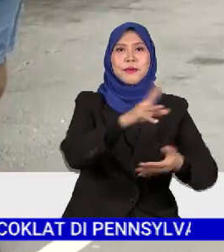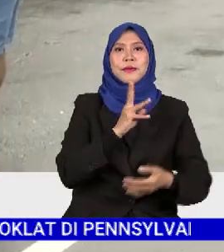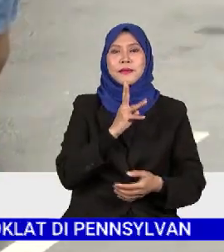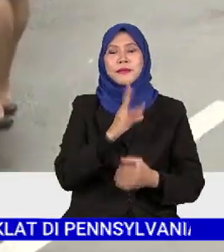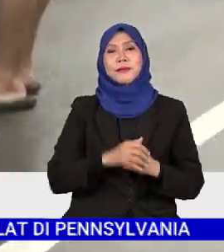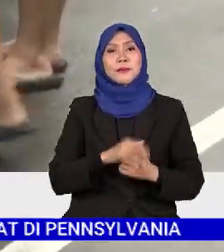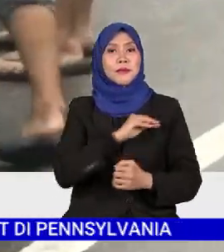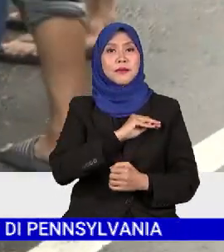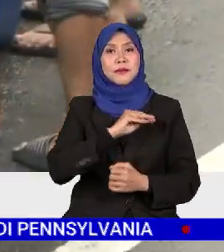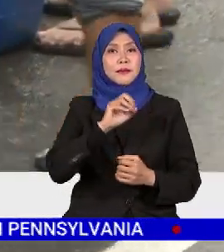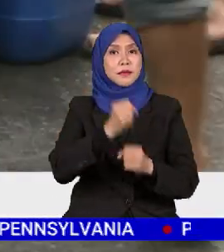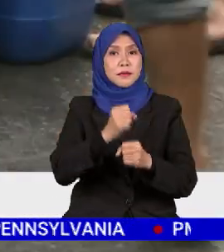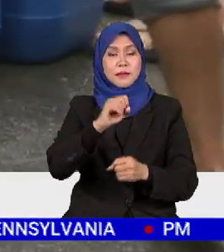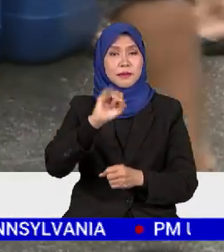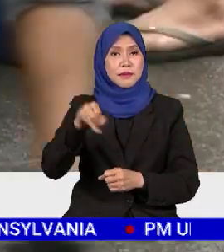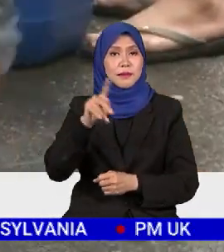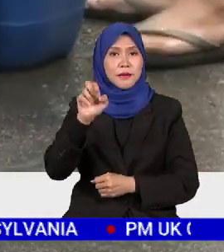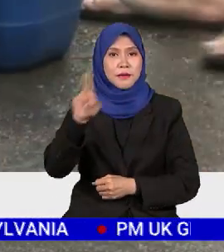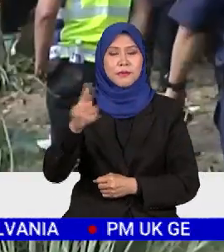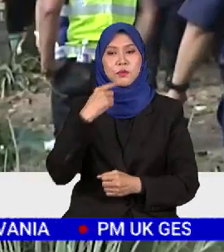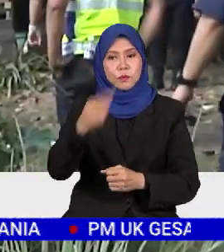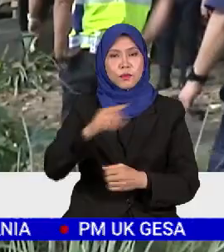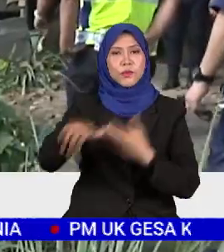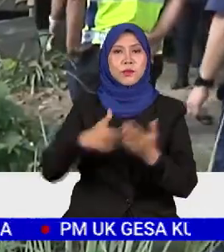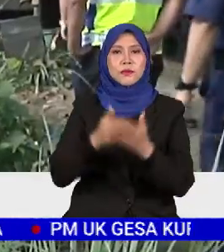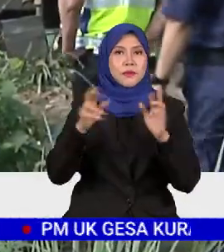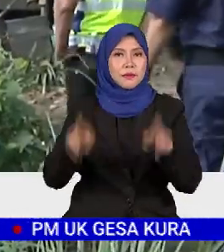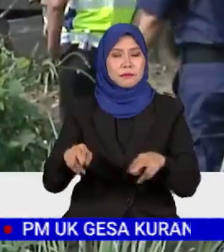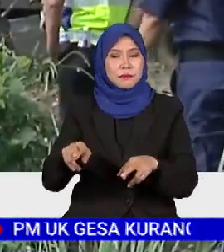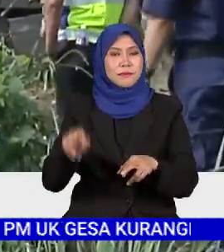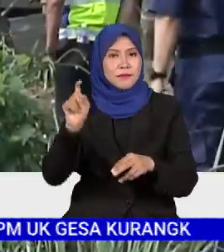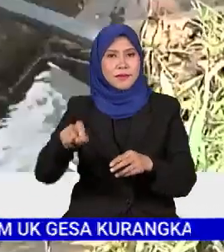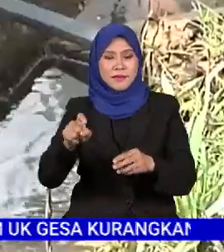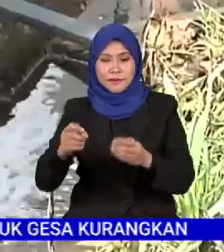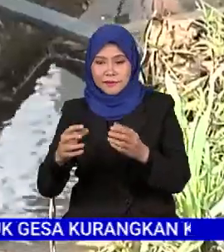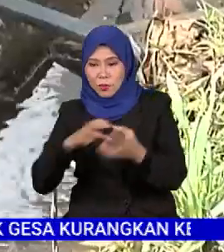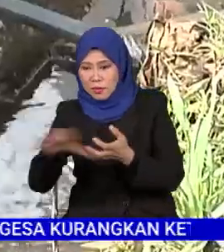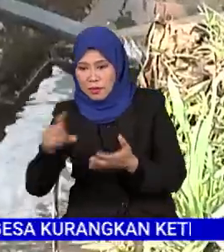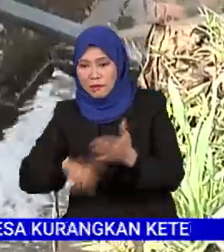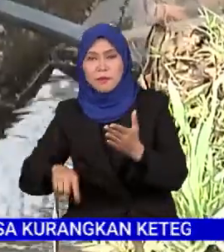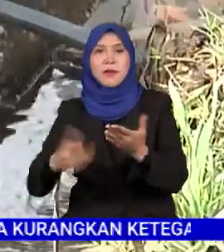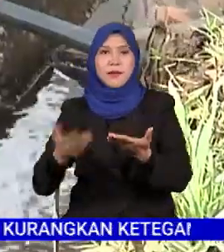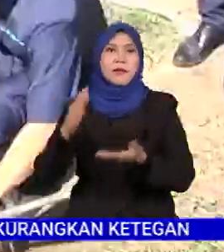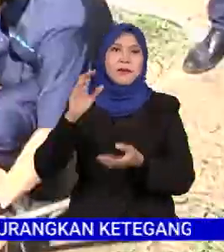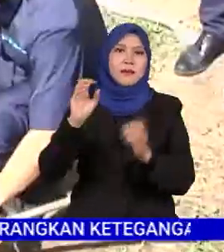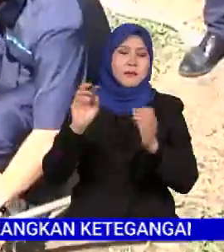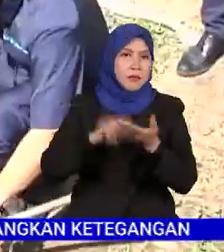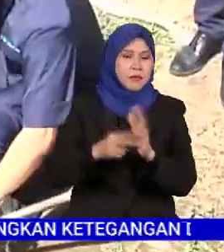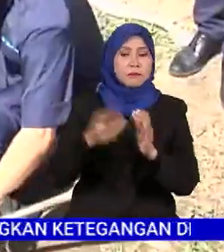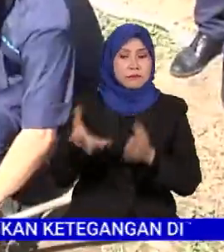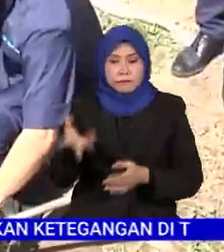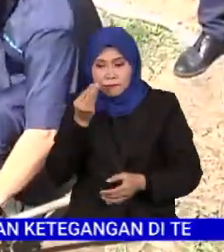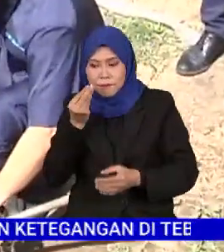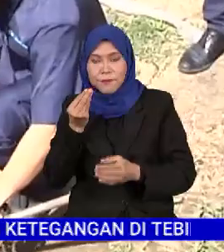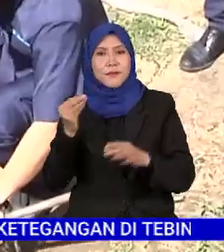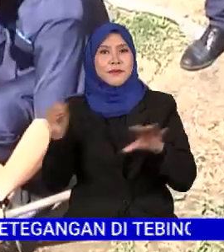Menteri Kerja Raya turut mengajak masyarakat setempat agar segera melaporkan kepada Jabatan Air sekiranya mengetahui sebarang salah laku